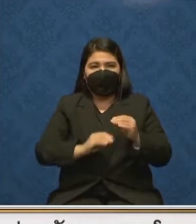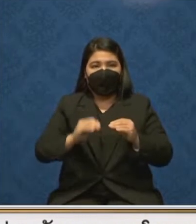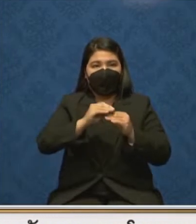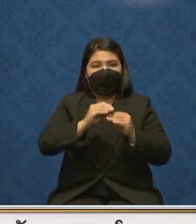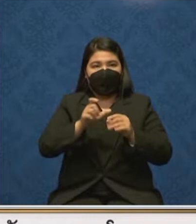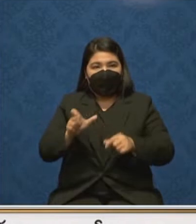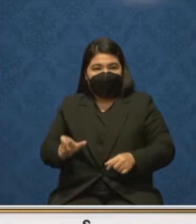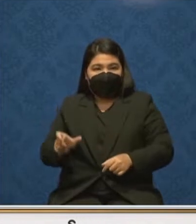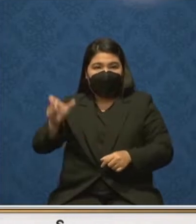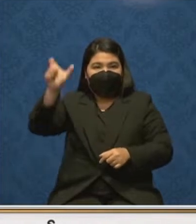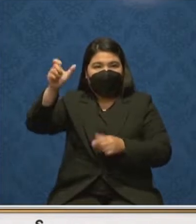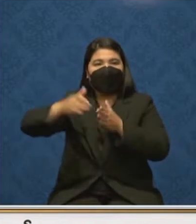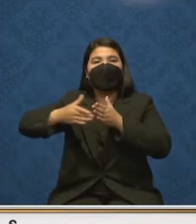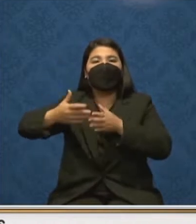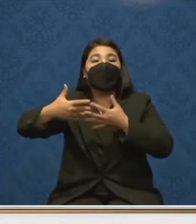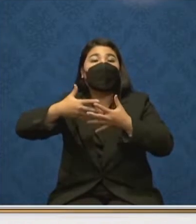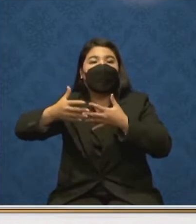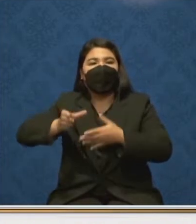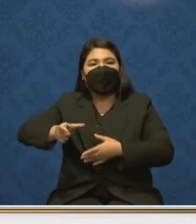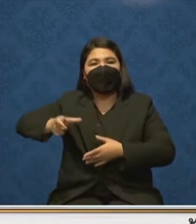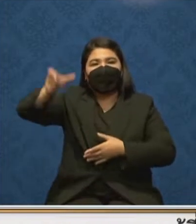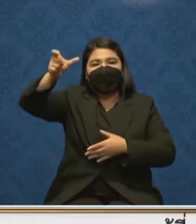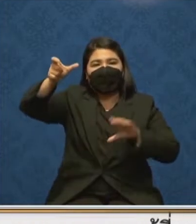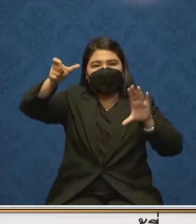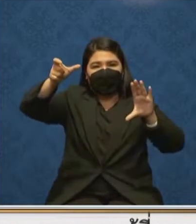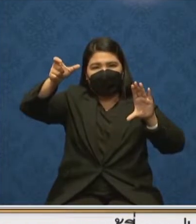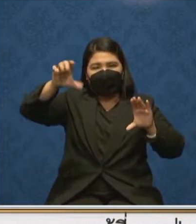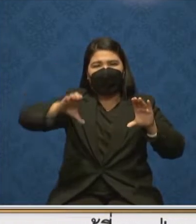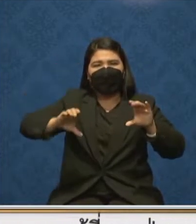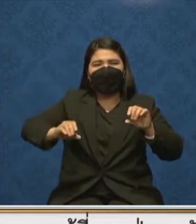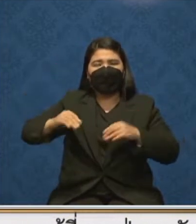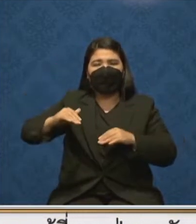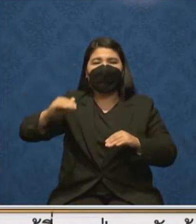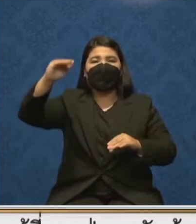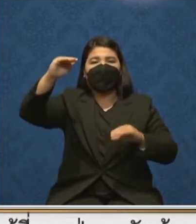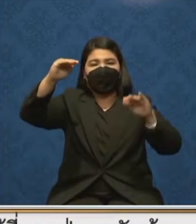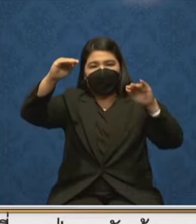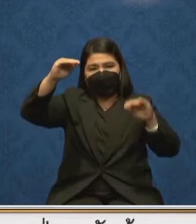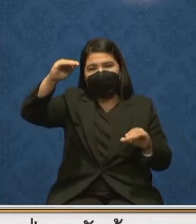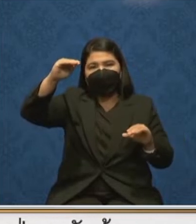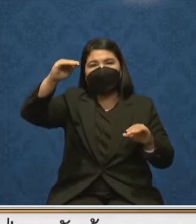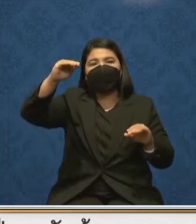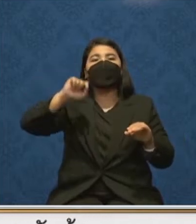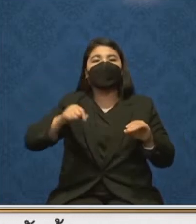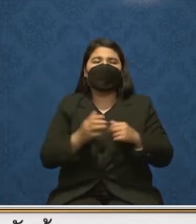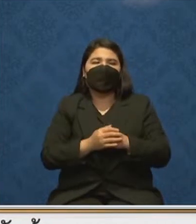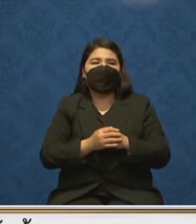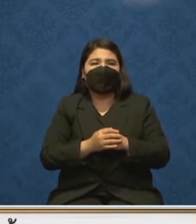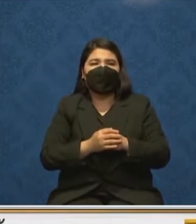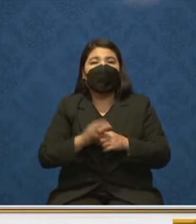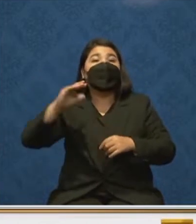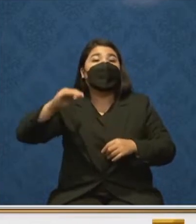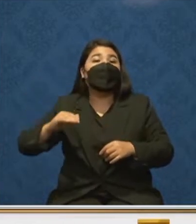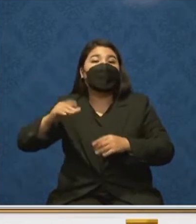าให้มสงขึ้นหรอวาลดก vino สีซ้มึ่ง เป็ไปไมได้ในระยะสร้านแล้ตองทําใระยะยาวเพิ่มก Latin encore